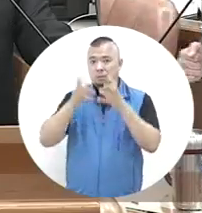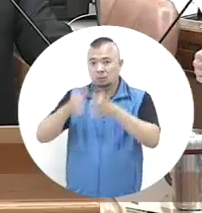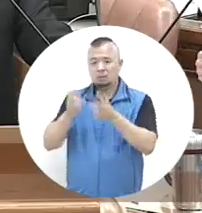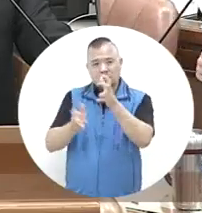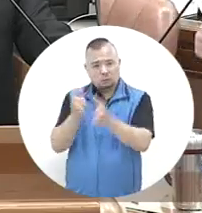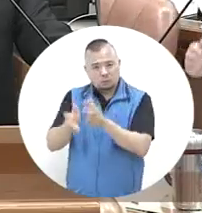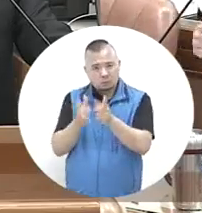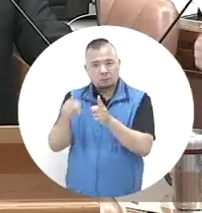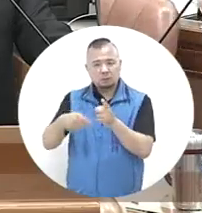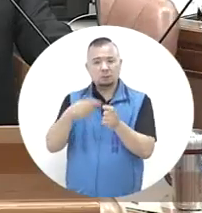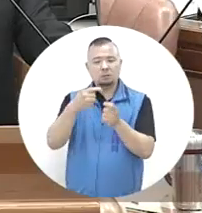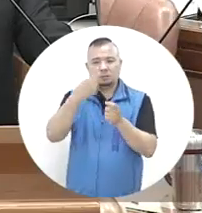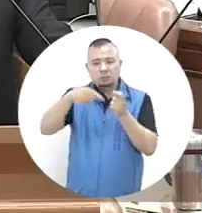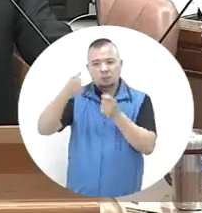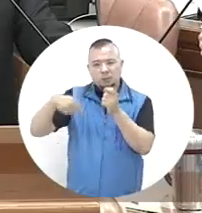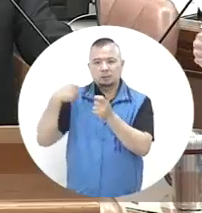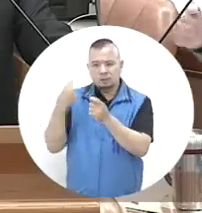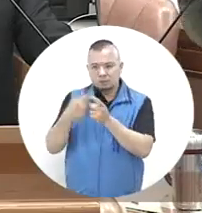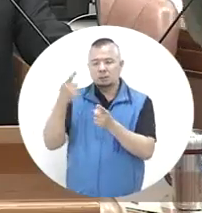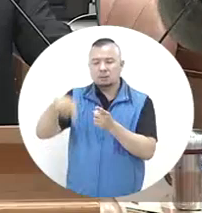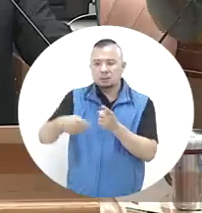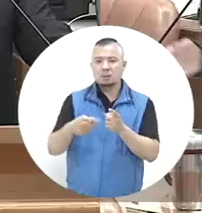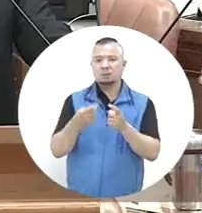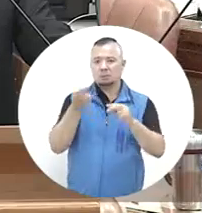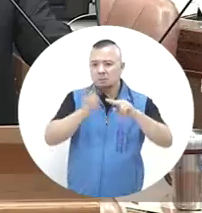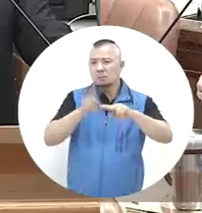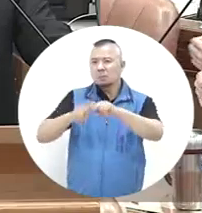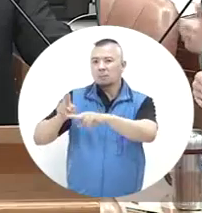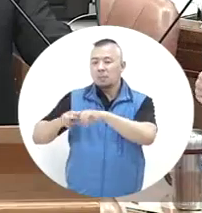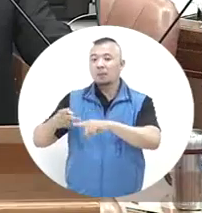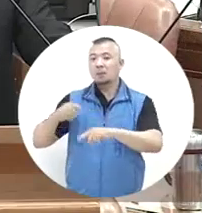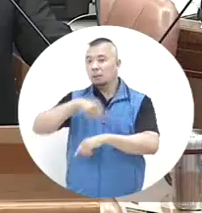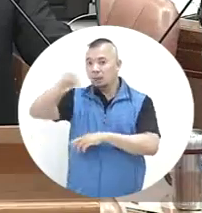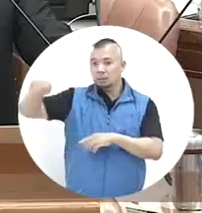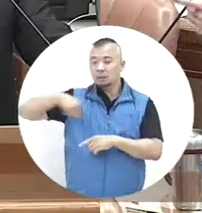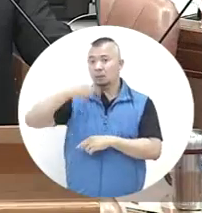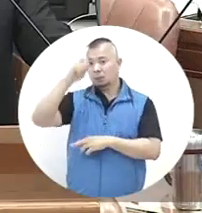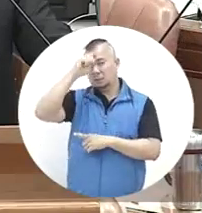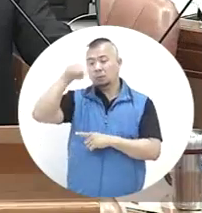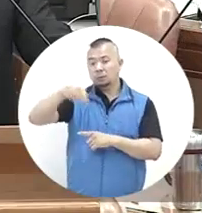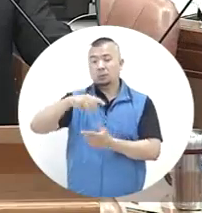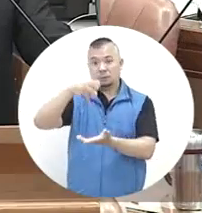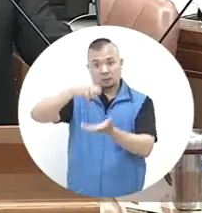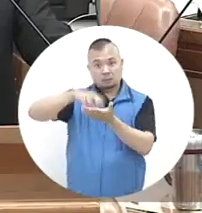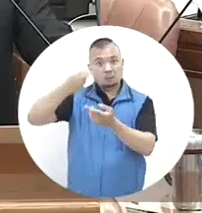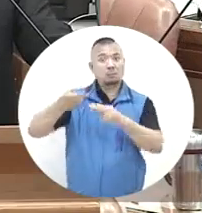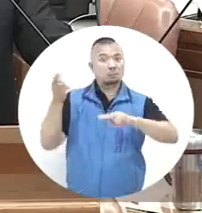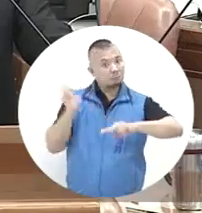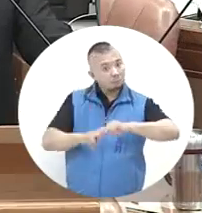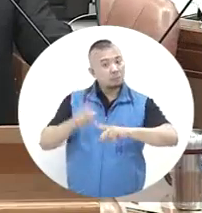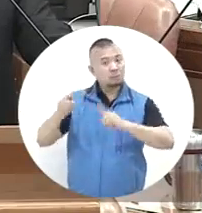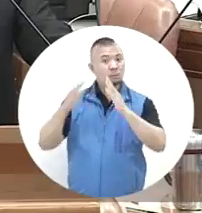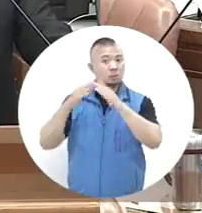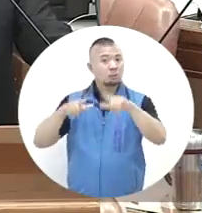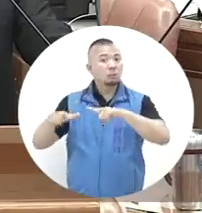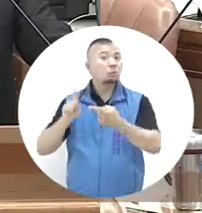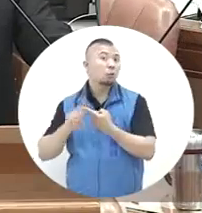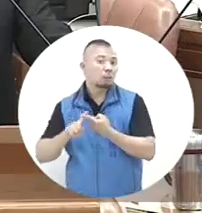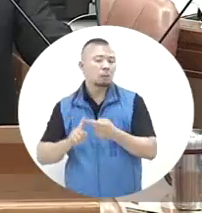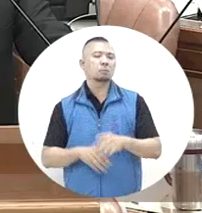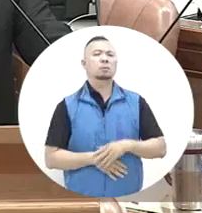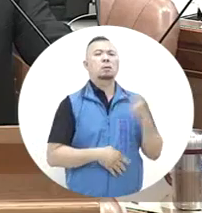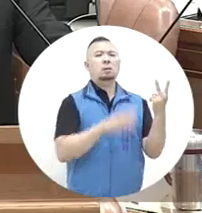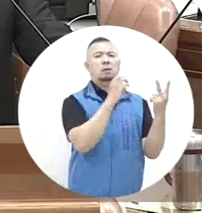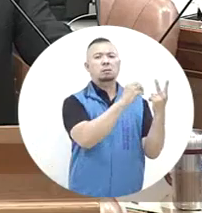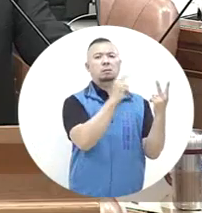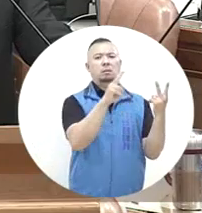艺当中，我们大家都很期待非核家园，是不是？对不对？ 但是2025的非核